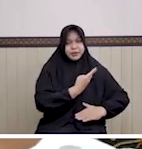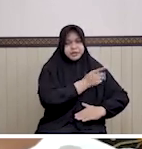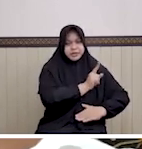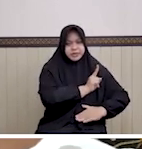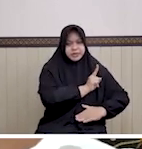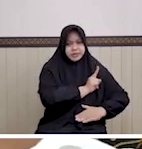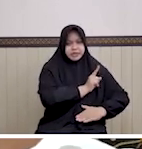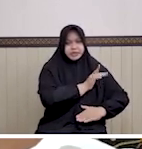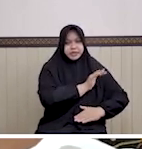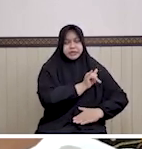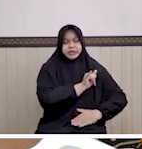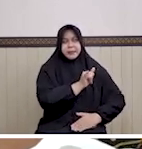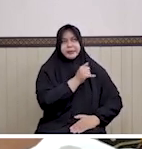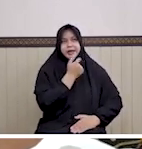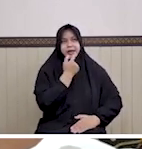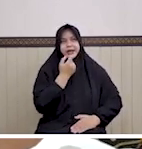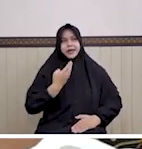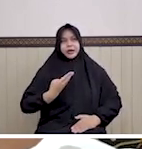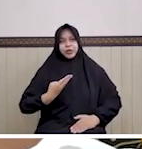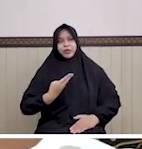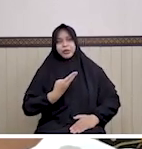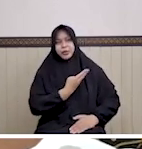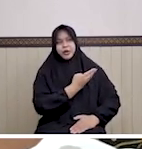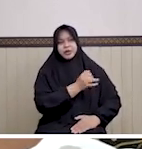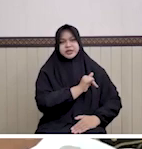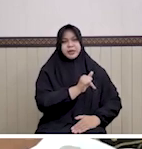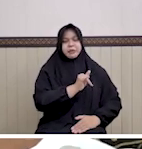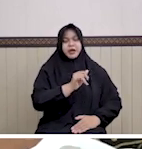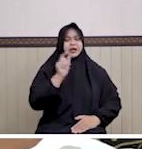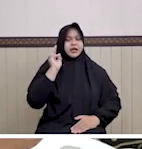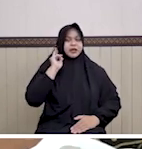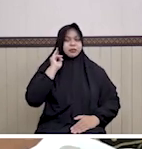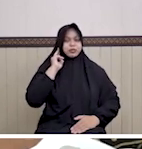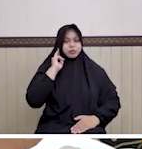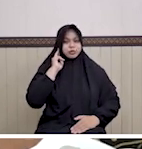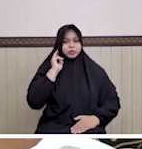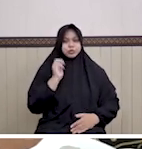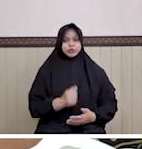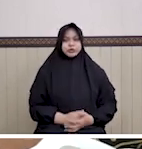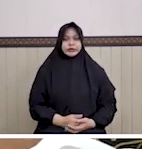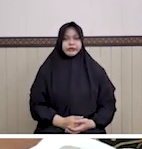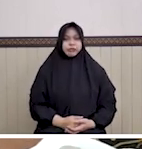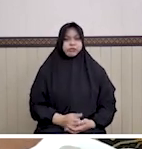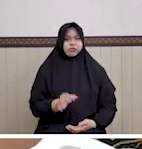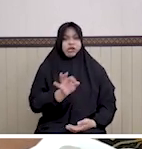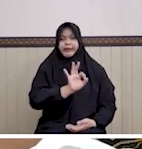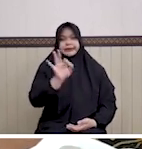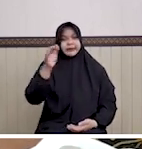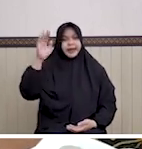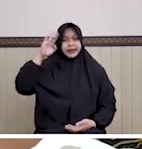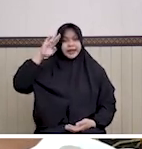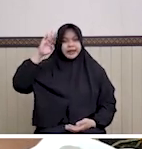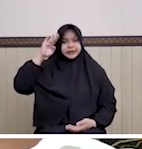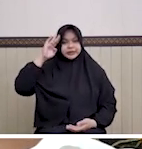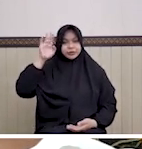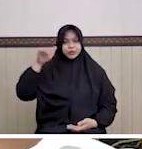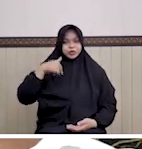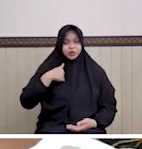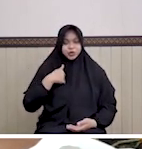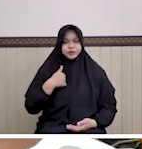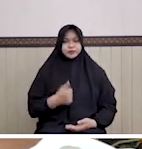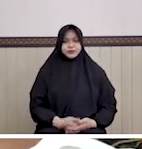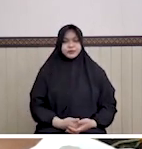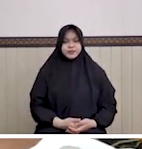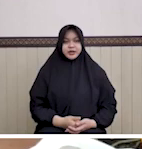sendiri sama husbandry korban sama ibunya ibunya itu tidak ada laki-laki Kemudian pada